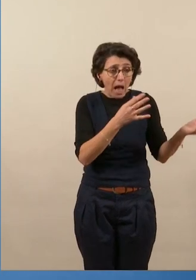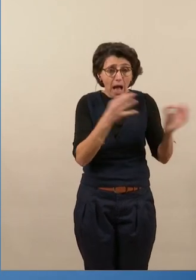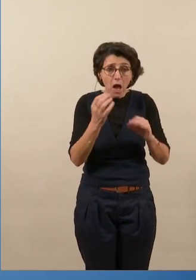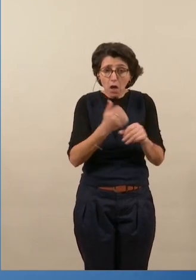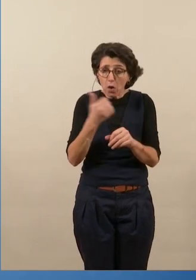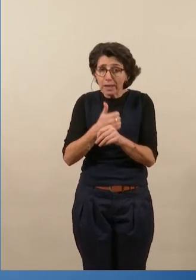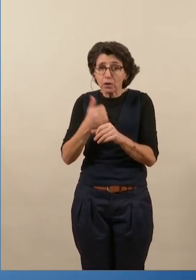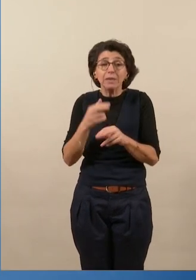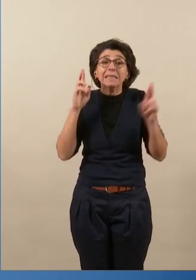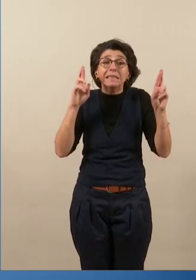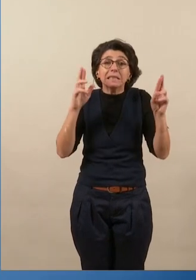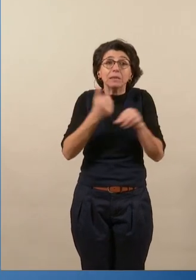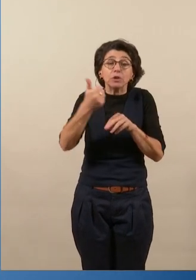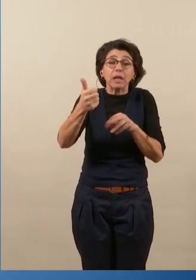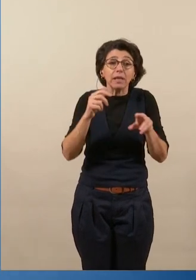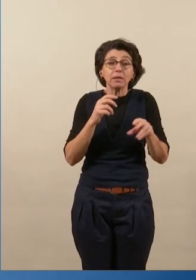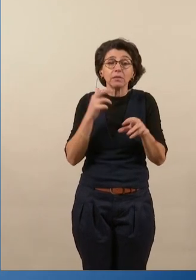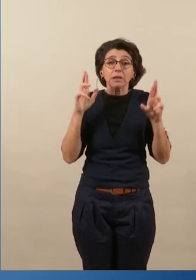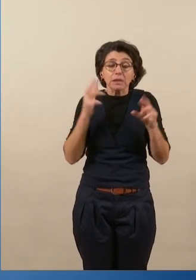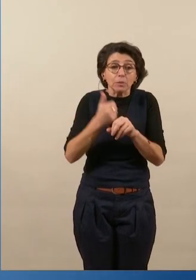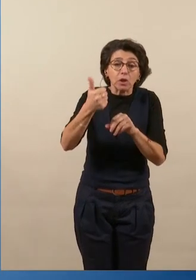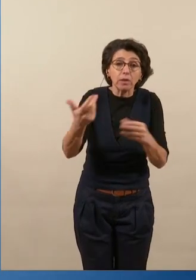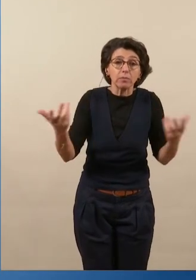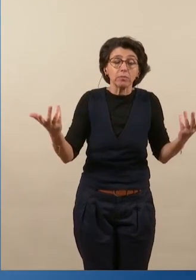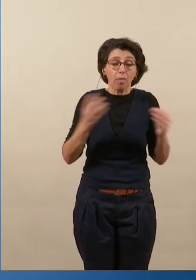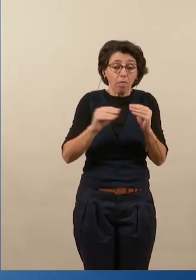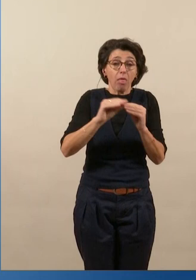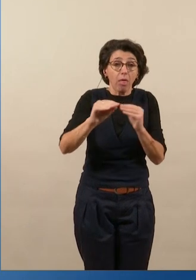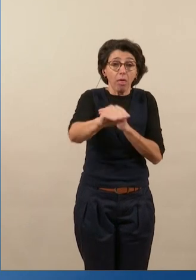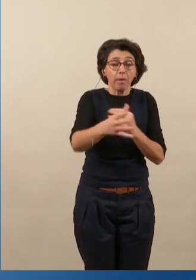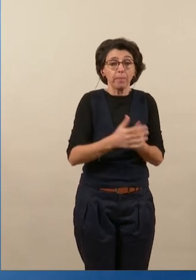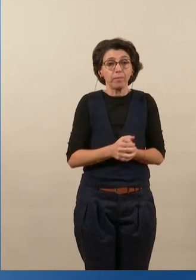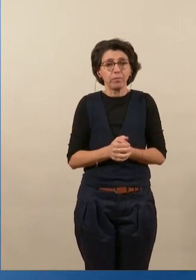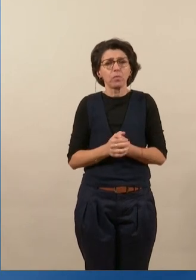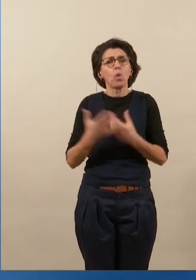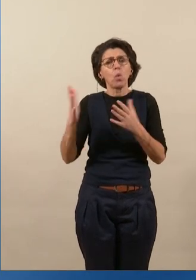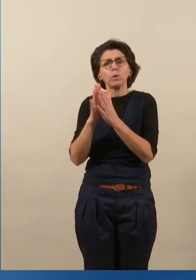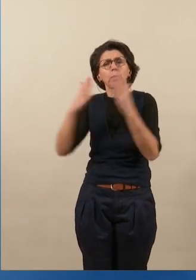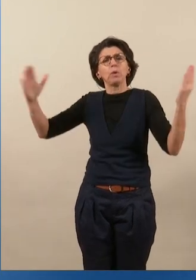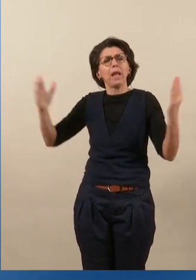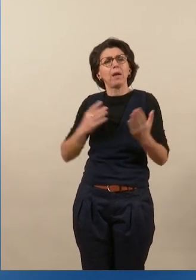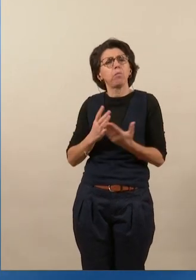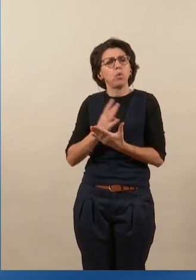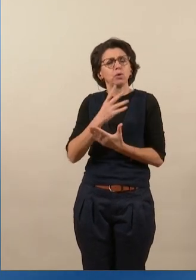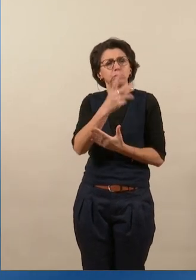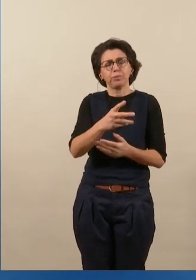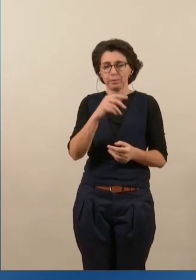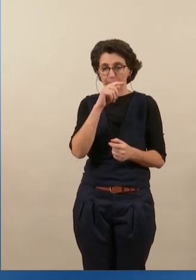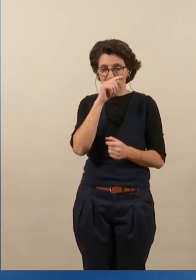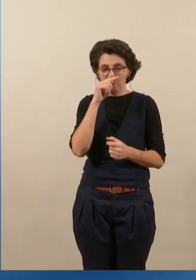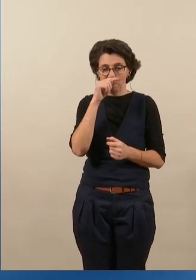pour 2024 en ce qui concerne votre projet de grande bibliothèque tête de réseau annoncé